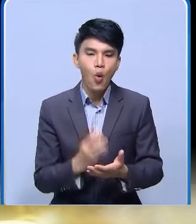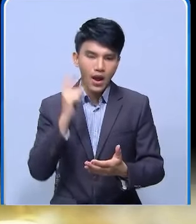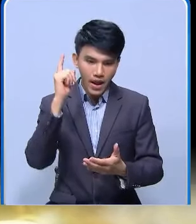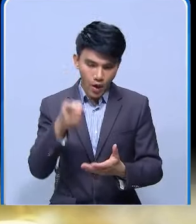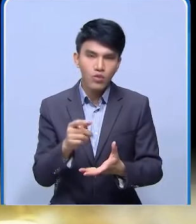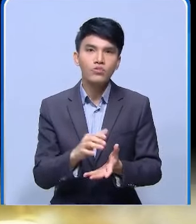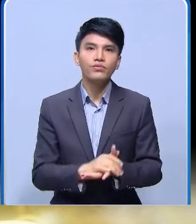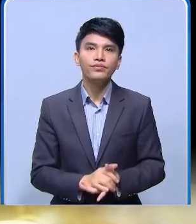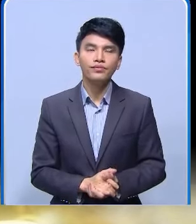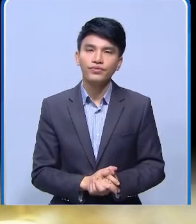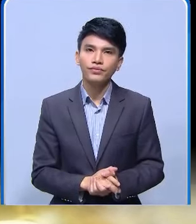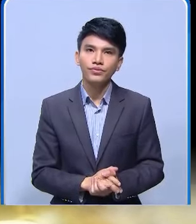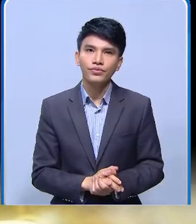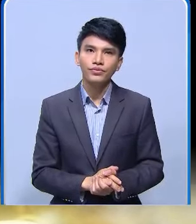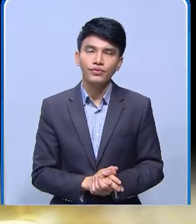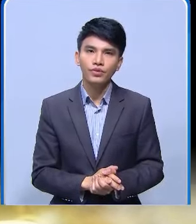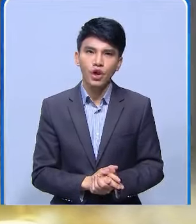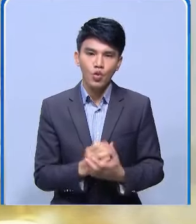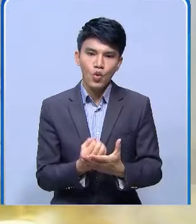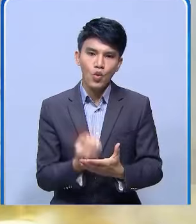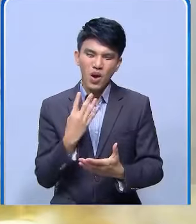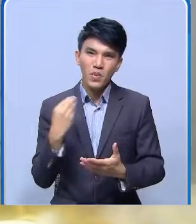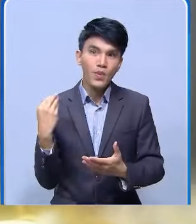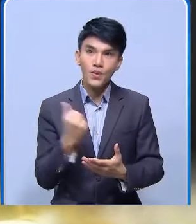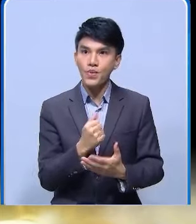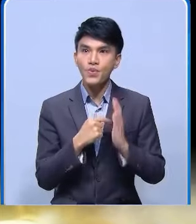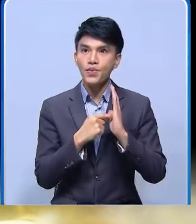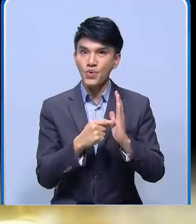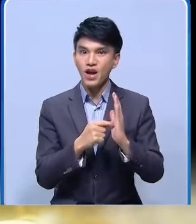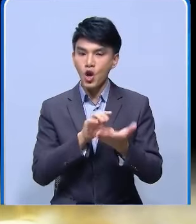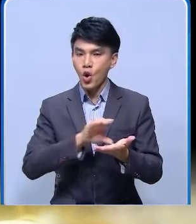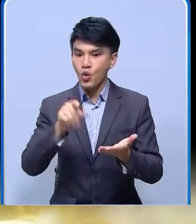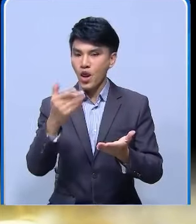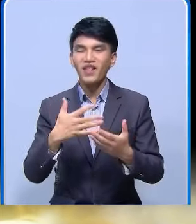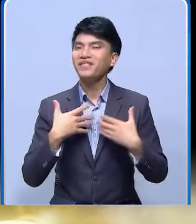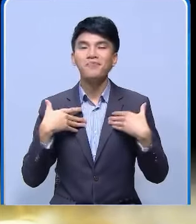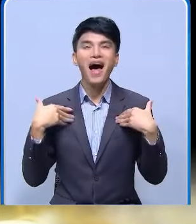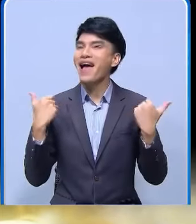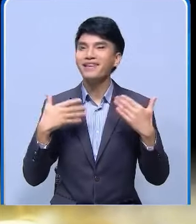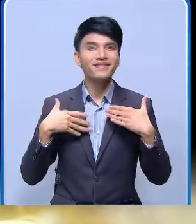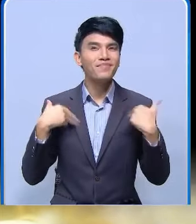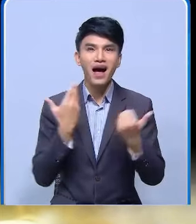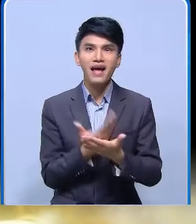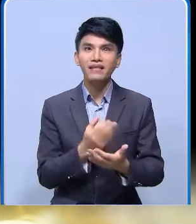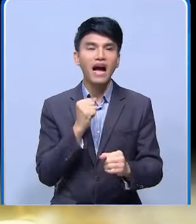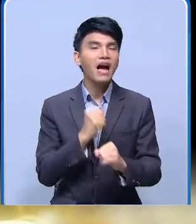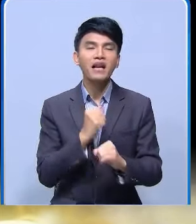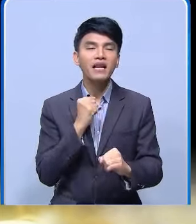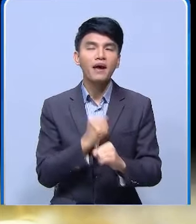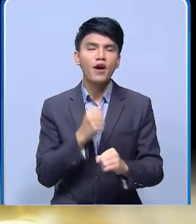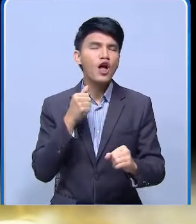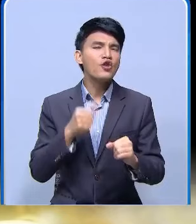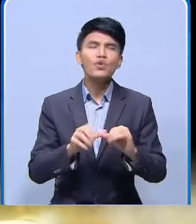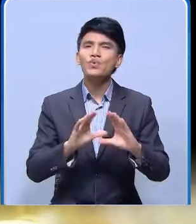นอนออ่าหรือหรืออีกคำพูดนึงคือรวยทางลัดตัวอย่างเช่นมาลงทุนกับเราสบายๆให้เงินทำงานอยู่เฉย